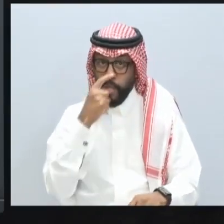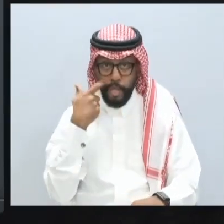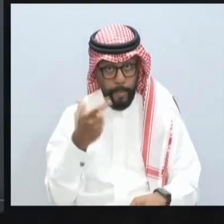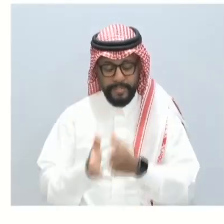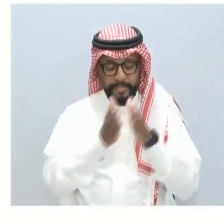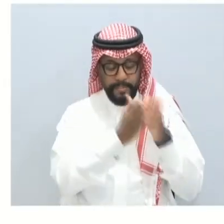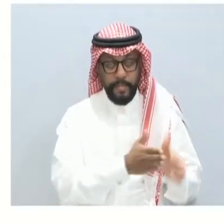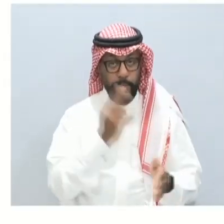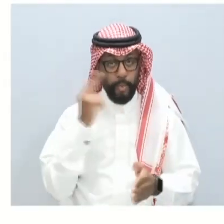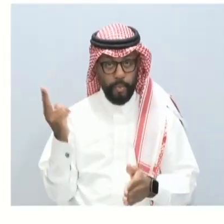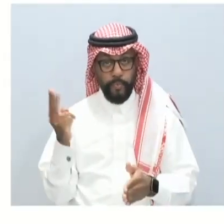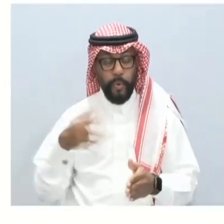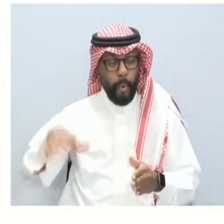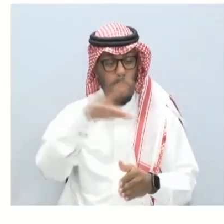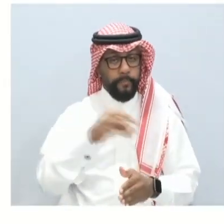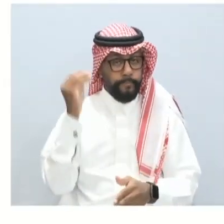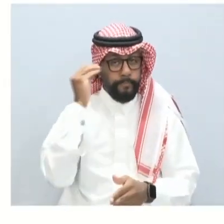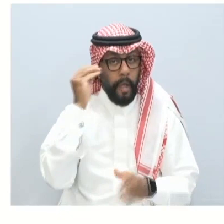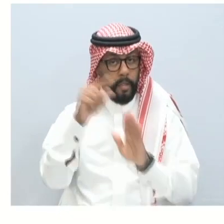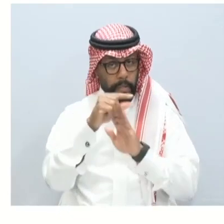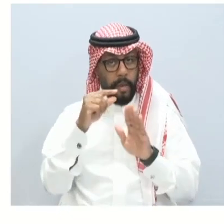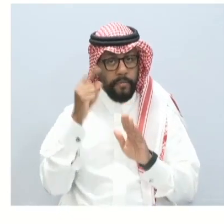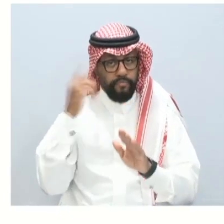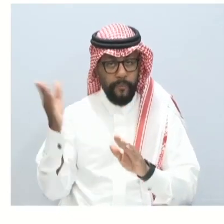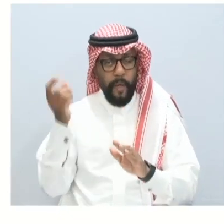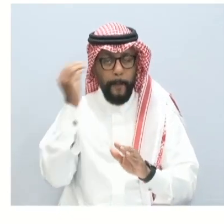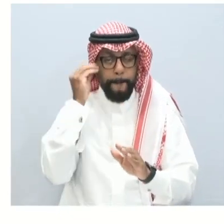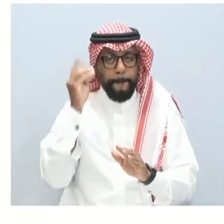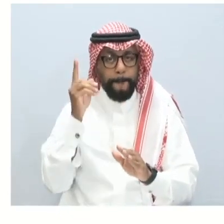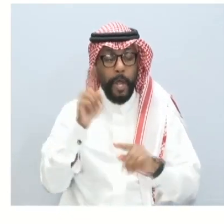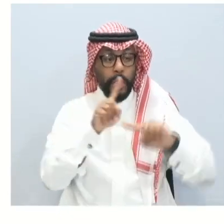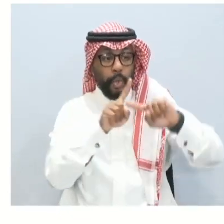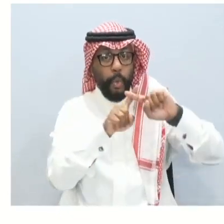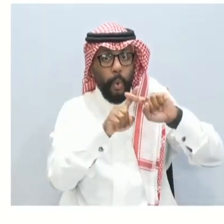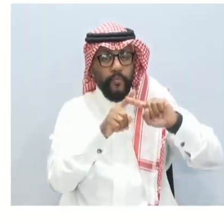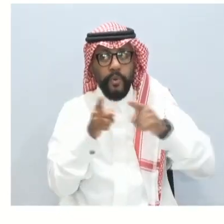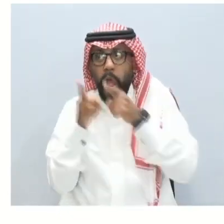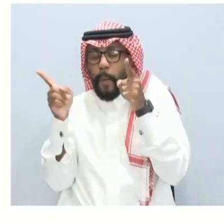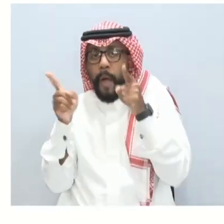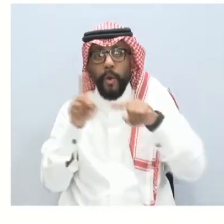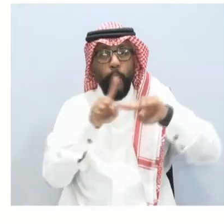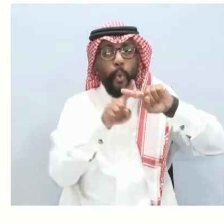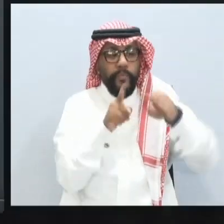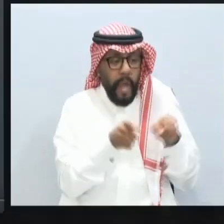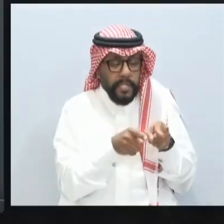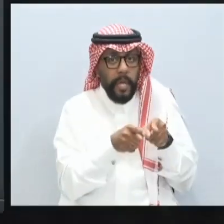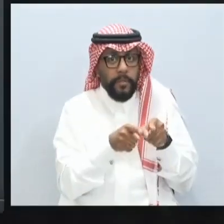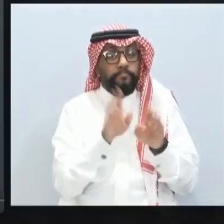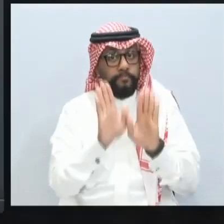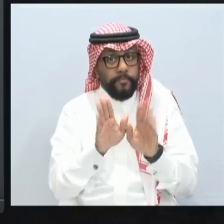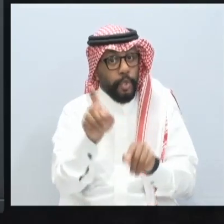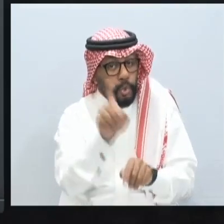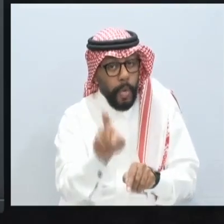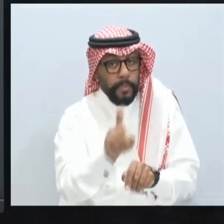الاصغر بعد ان اخذنا هذا الدرس نريد ان نتحقق من فهمنا اخواني واخواتي لهذا